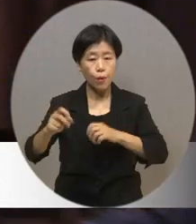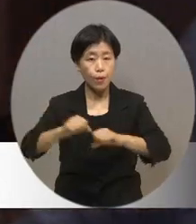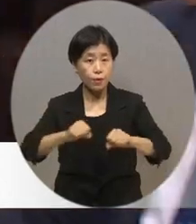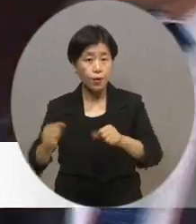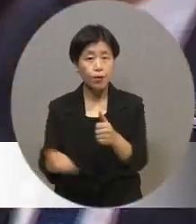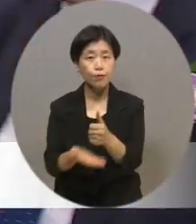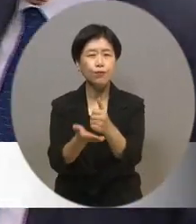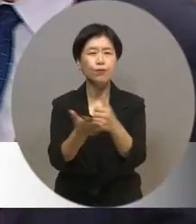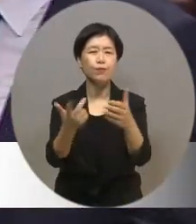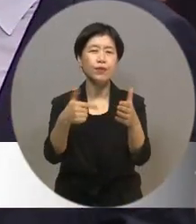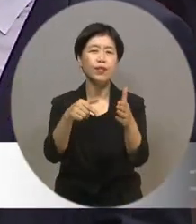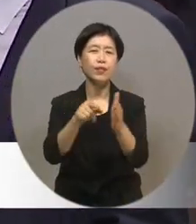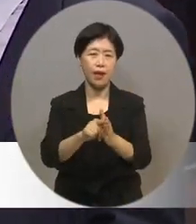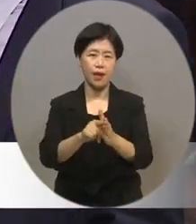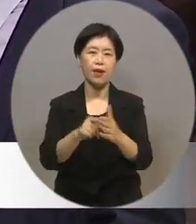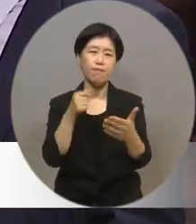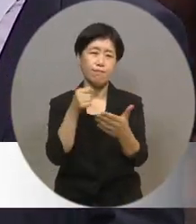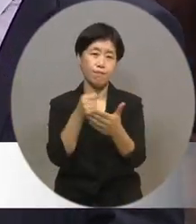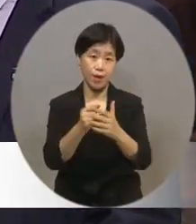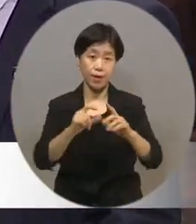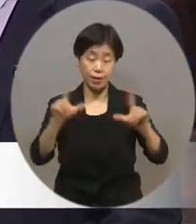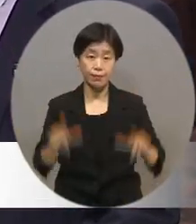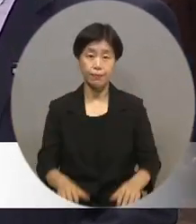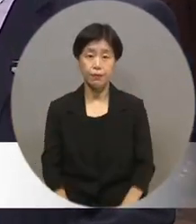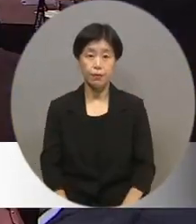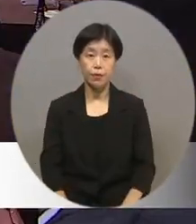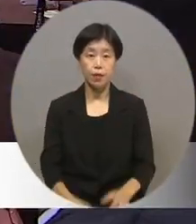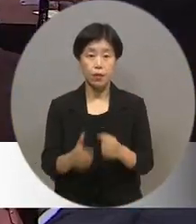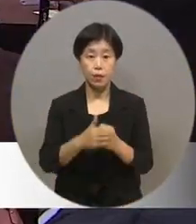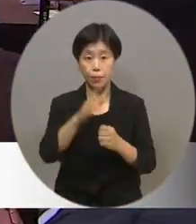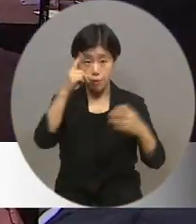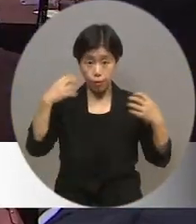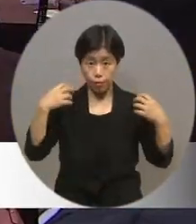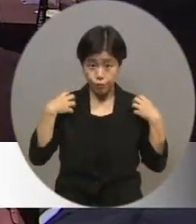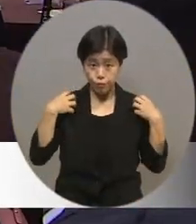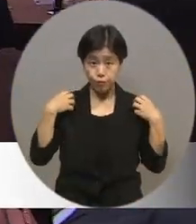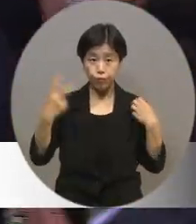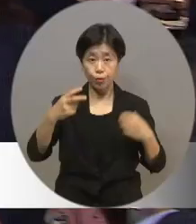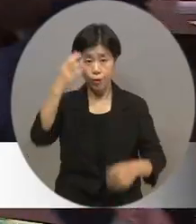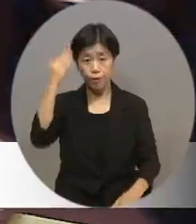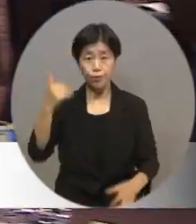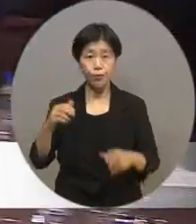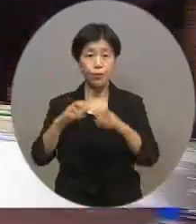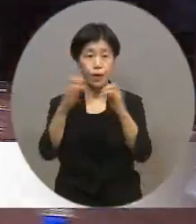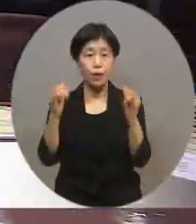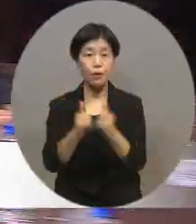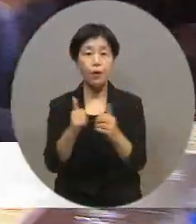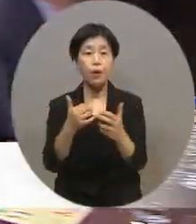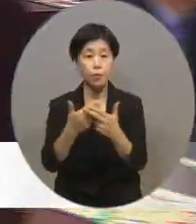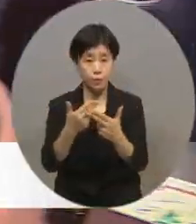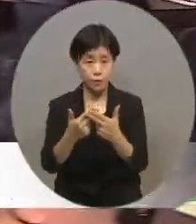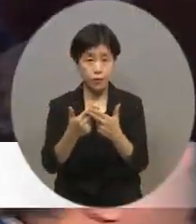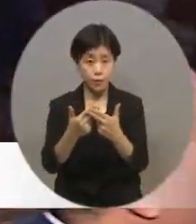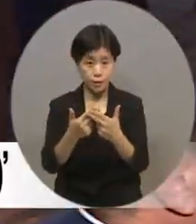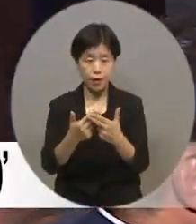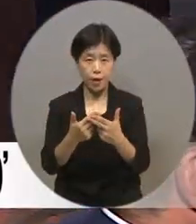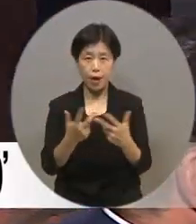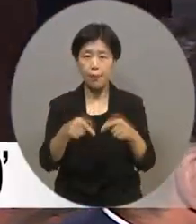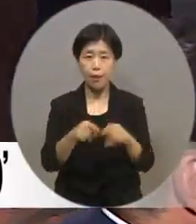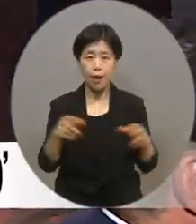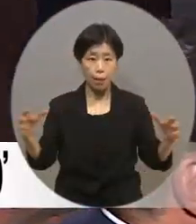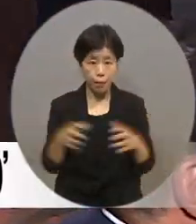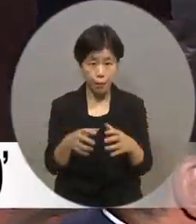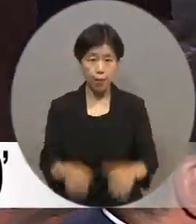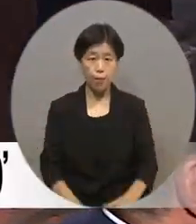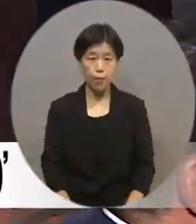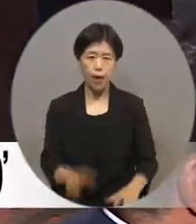위한 날로 제정된 기념일입니다. 이에 보건복지부와 한국사회복지협의회가 지난 6일 서울 가든호텔에서